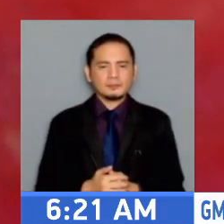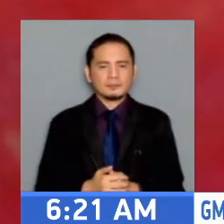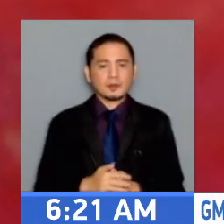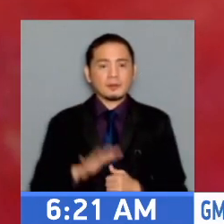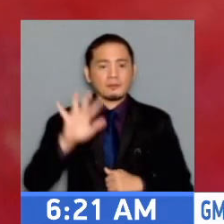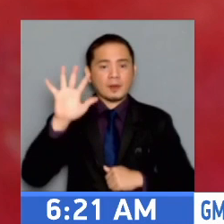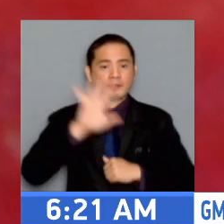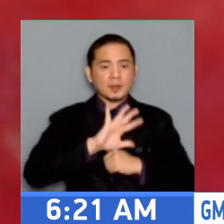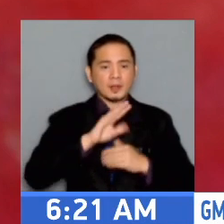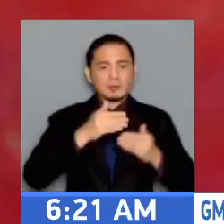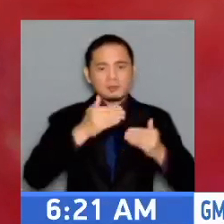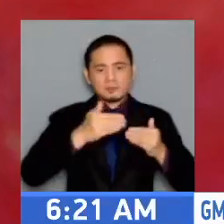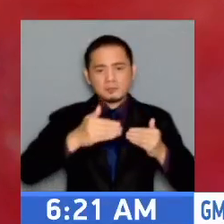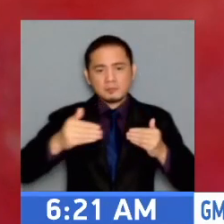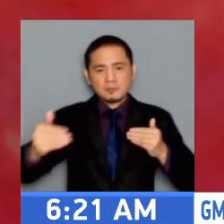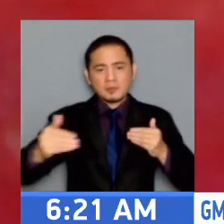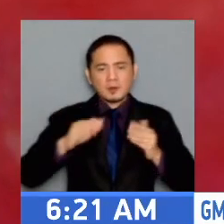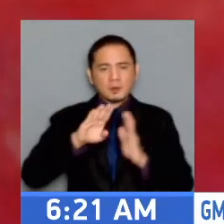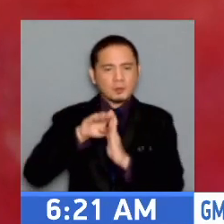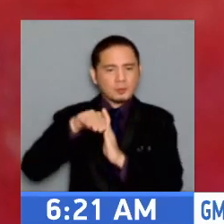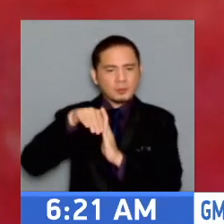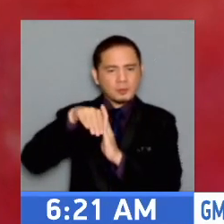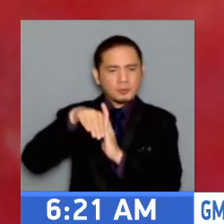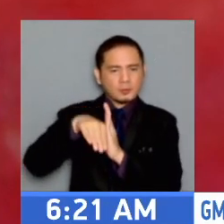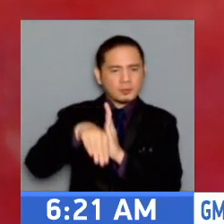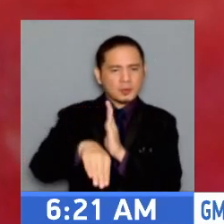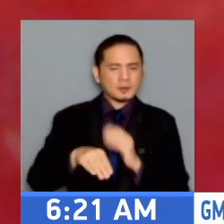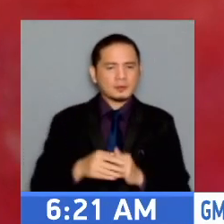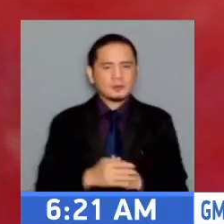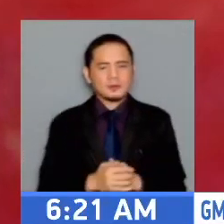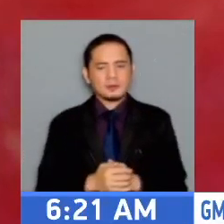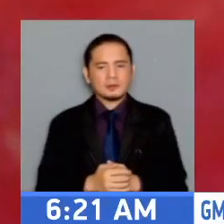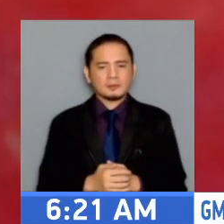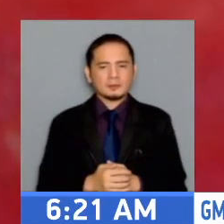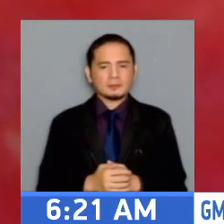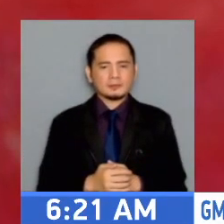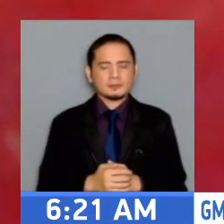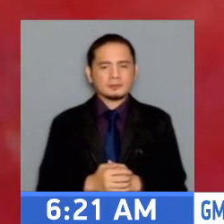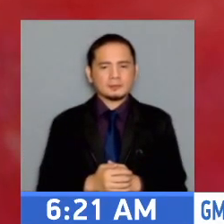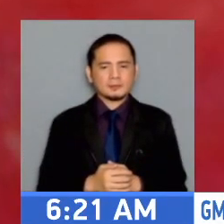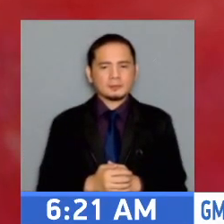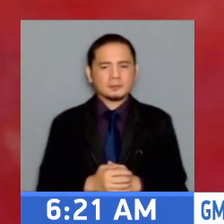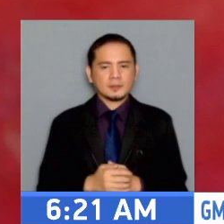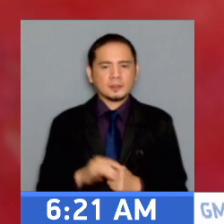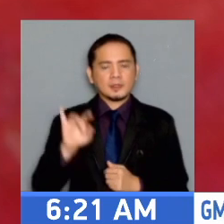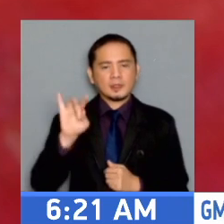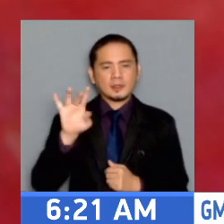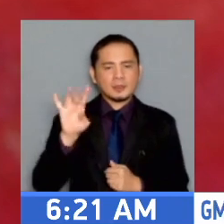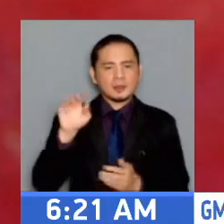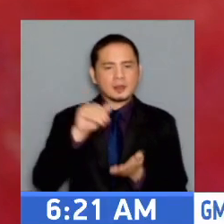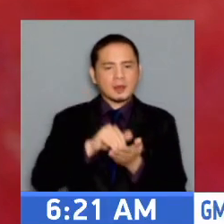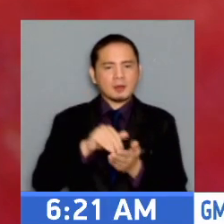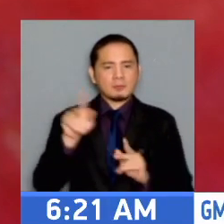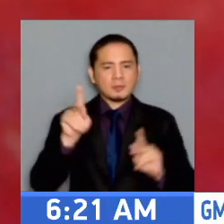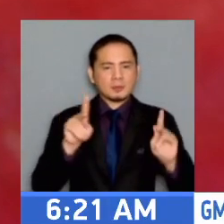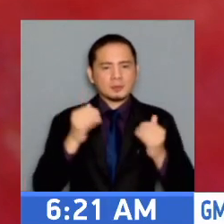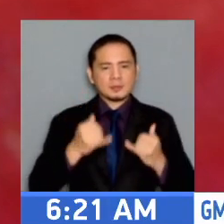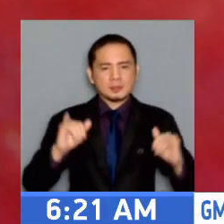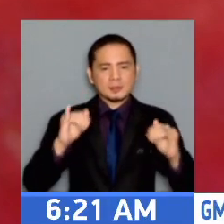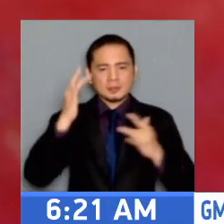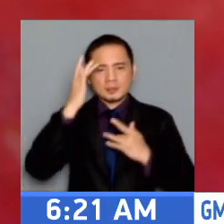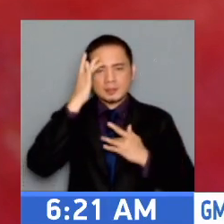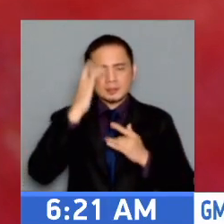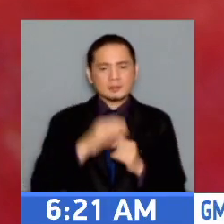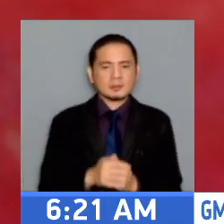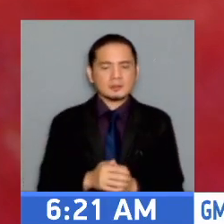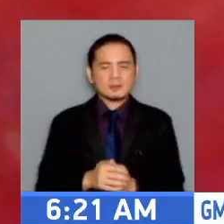sa new COVID cases. Tumaas din ang aktibong kaso na nasa 18,035. 846 naman ang nadagdag